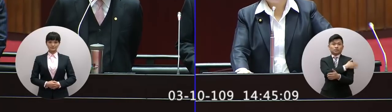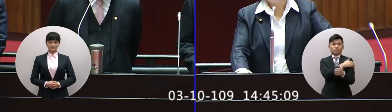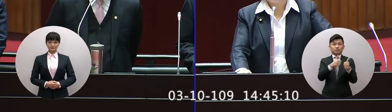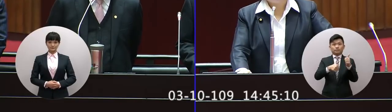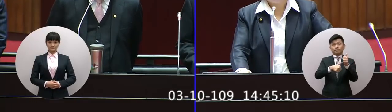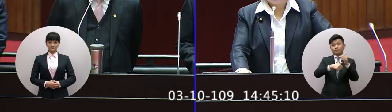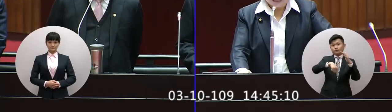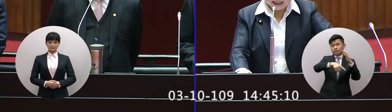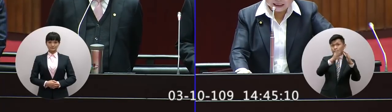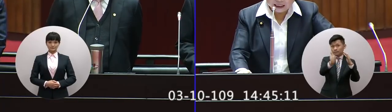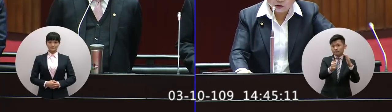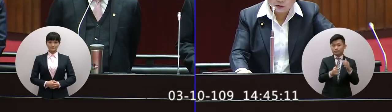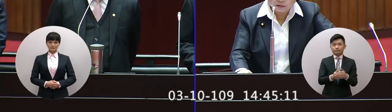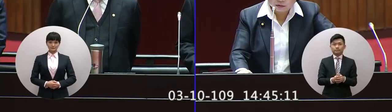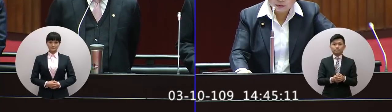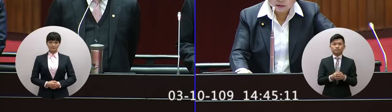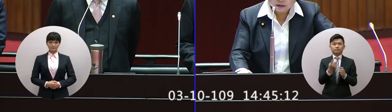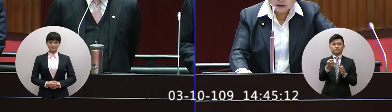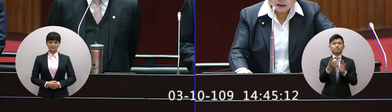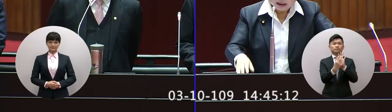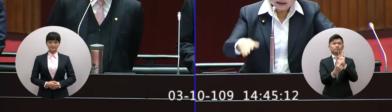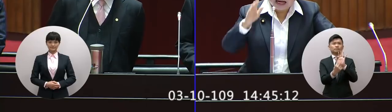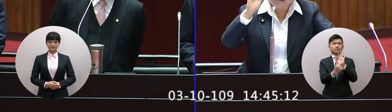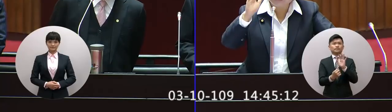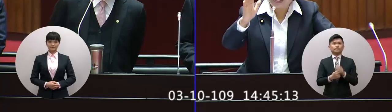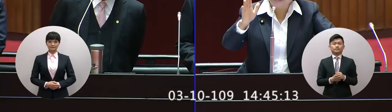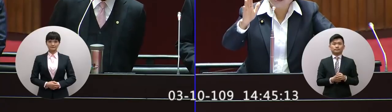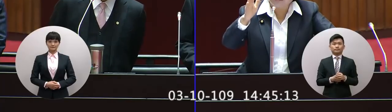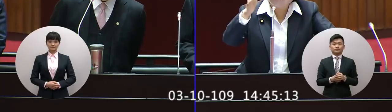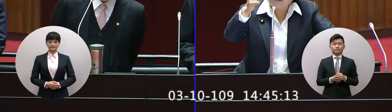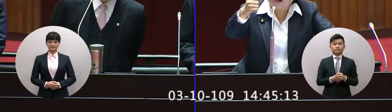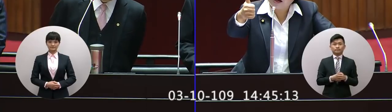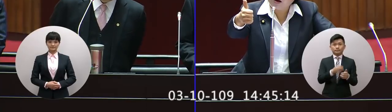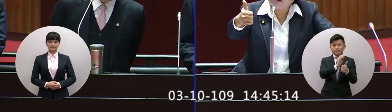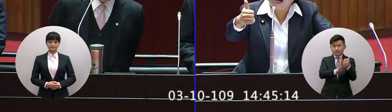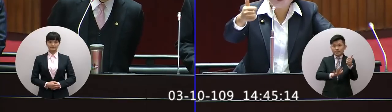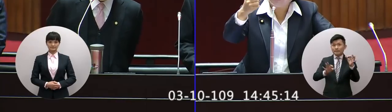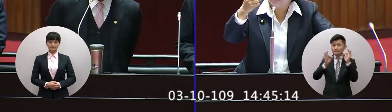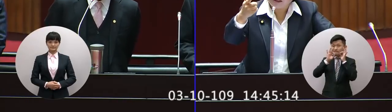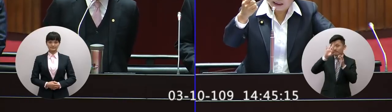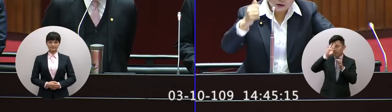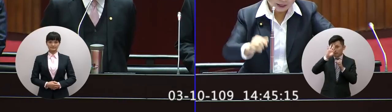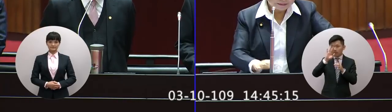长，他更提出造